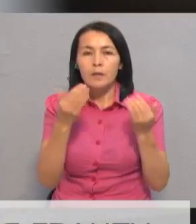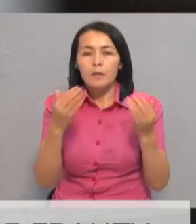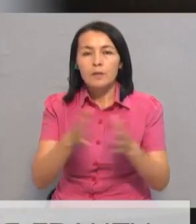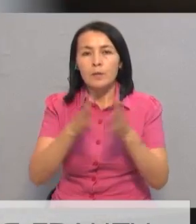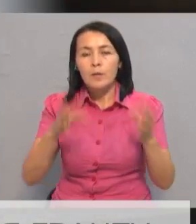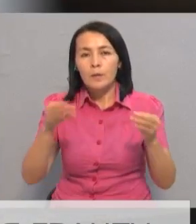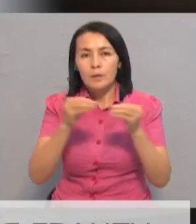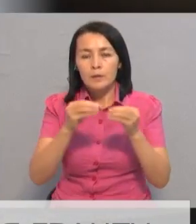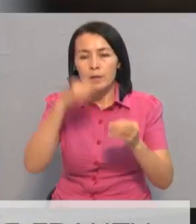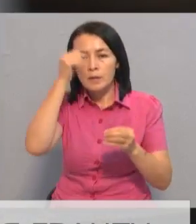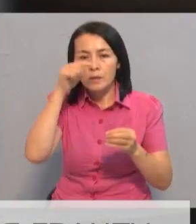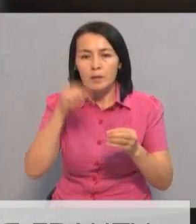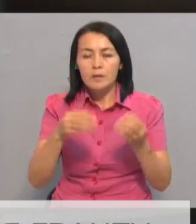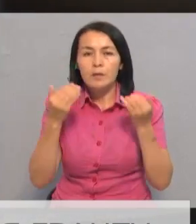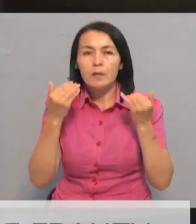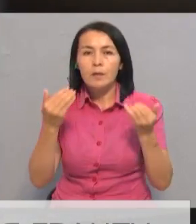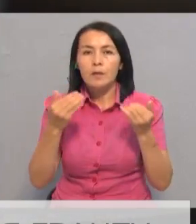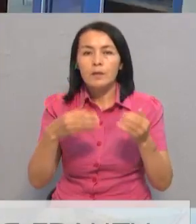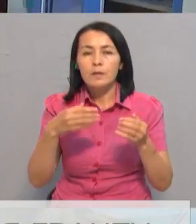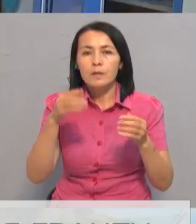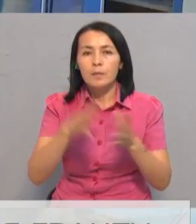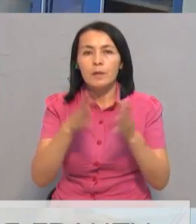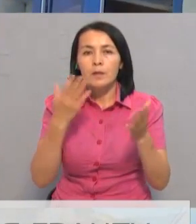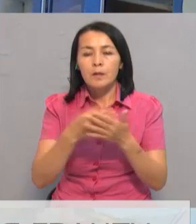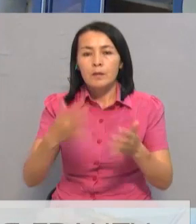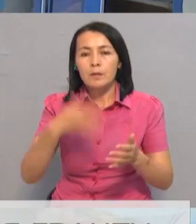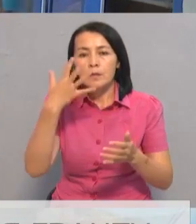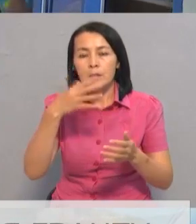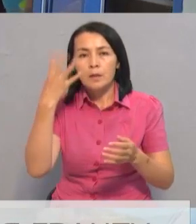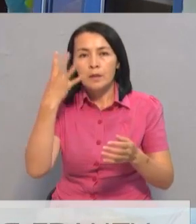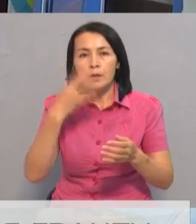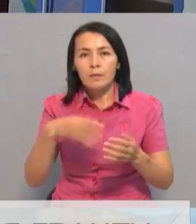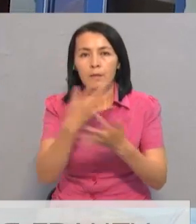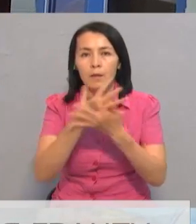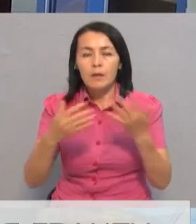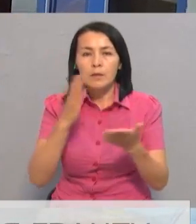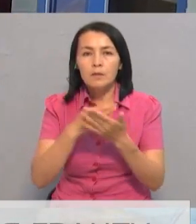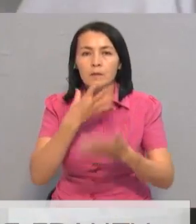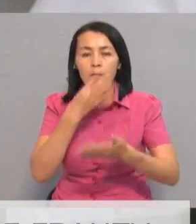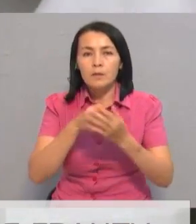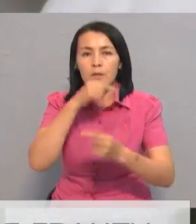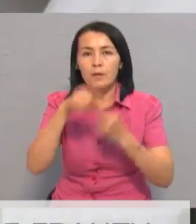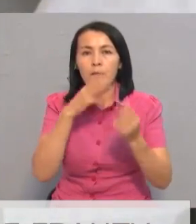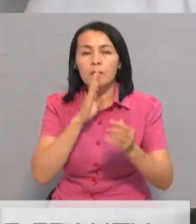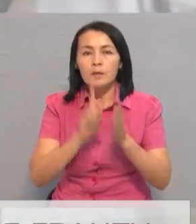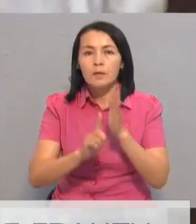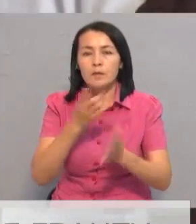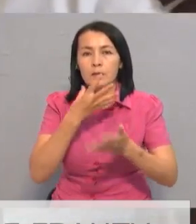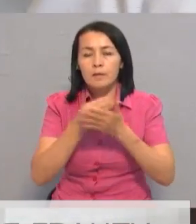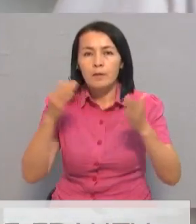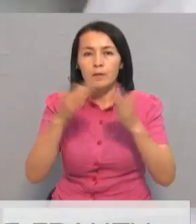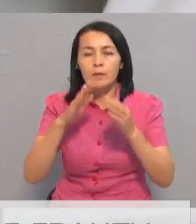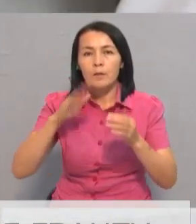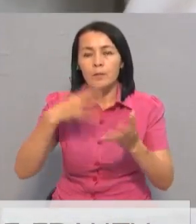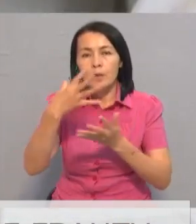уже около 10 лет сегодня ее пекарня предлагает более 40 видов мучной продукции свой бизнес женщина начинала в своем доме